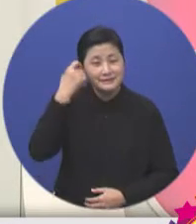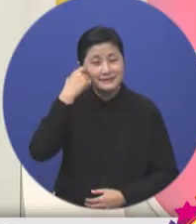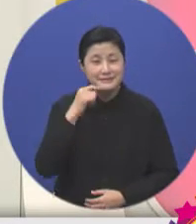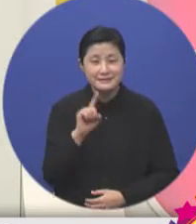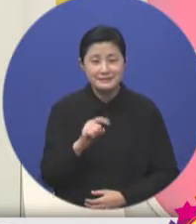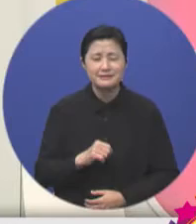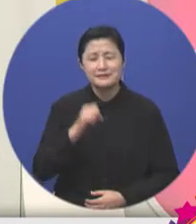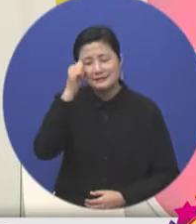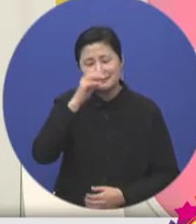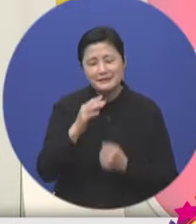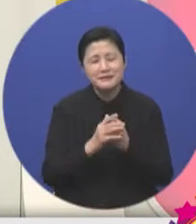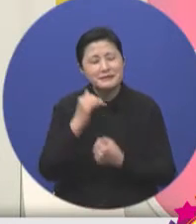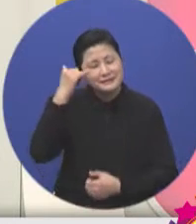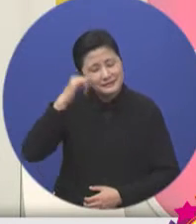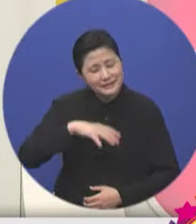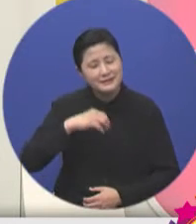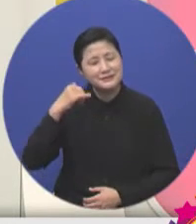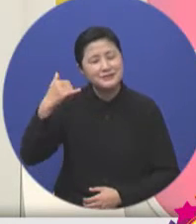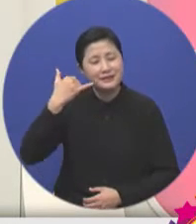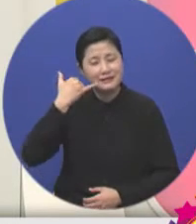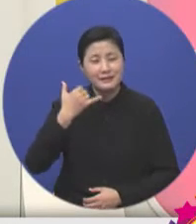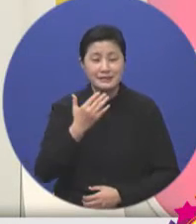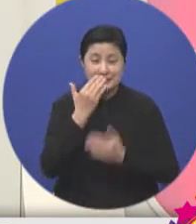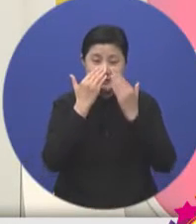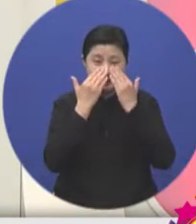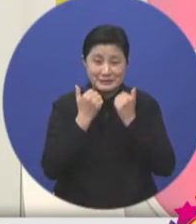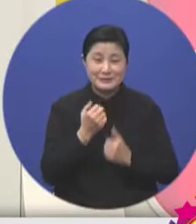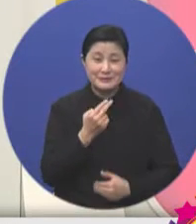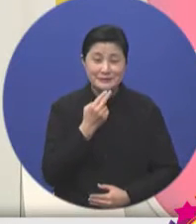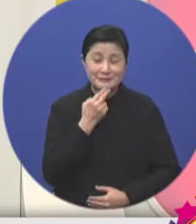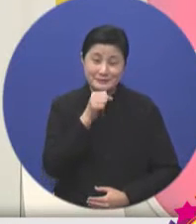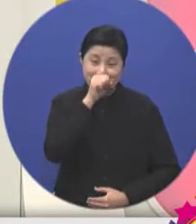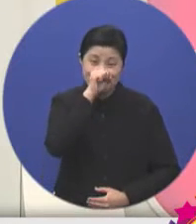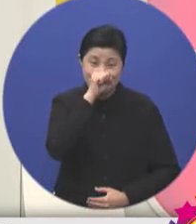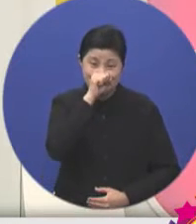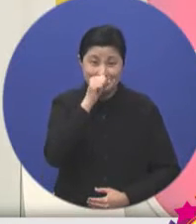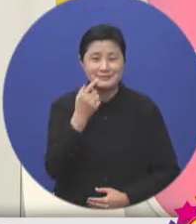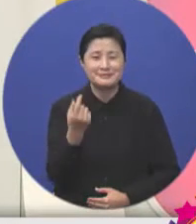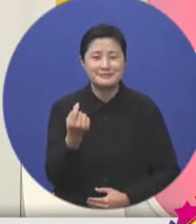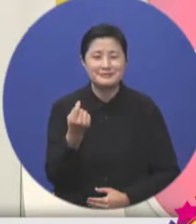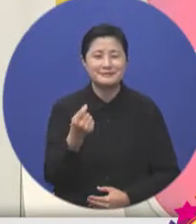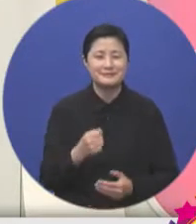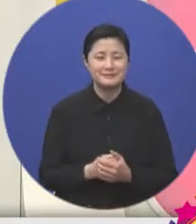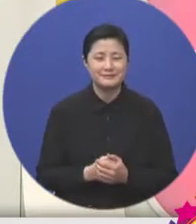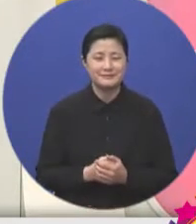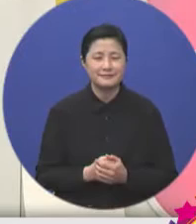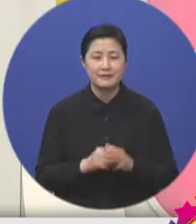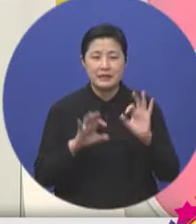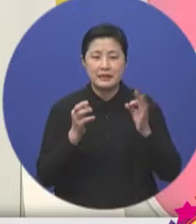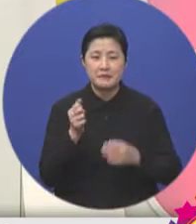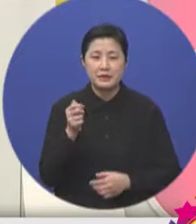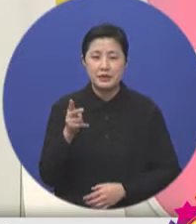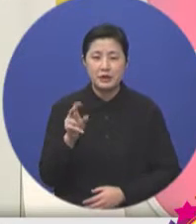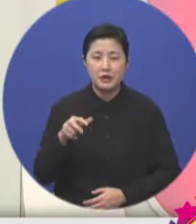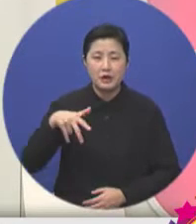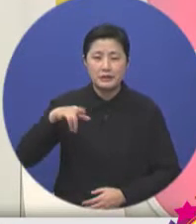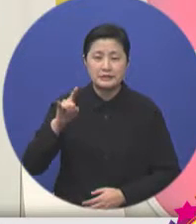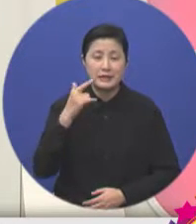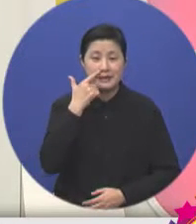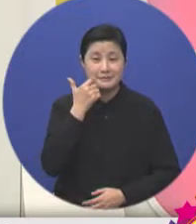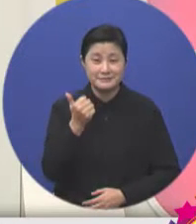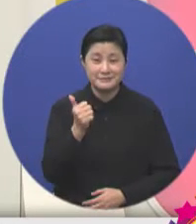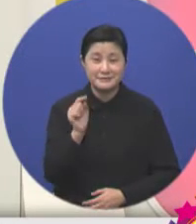그래, 전화 한번 해봤어요. 지루하지 않고 좋죠? 예. 저 우리 김영재 아버님께서는